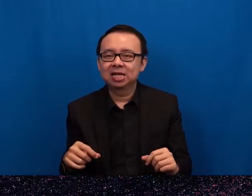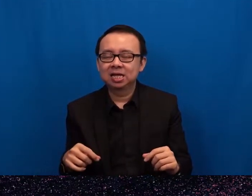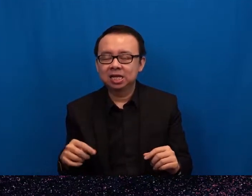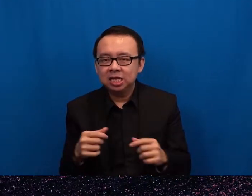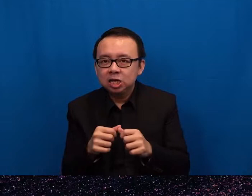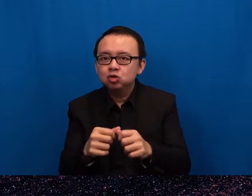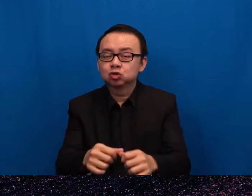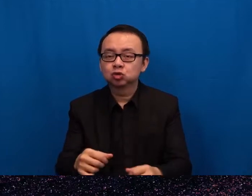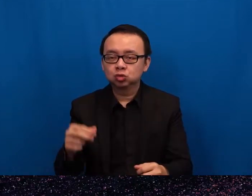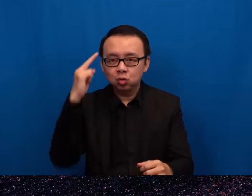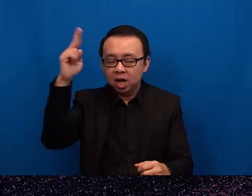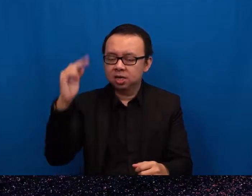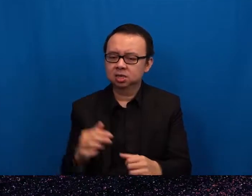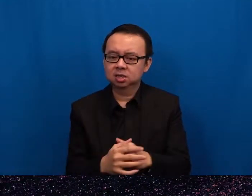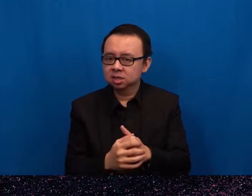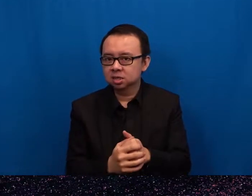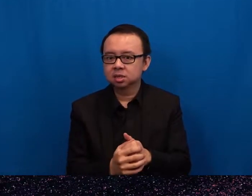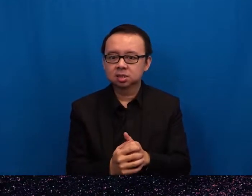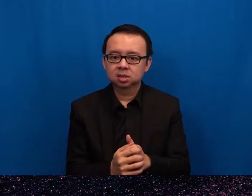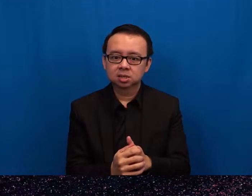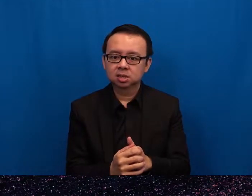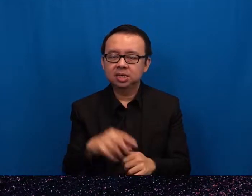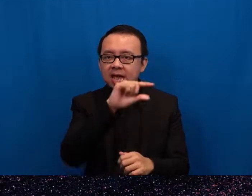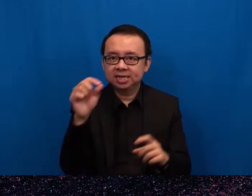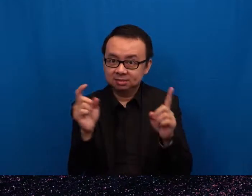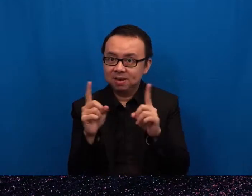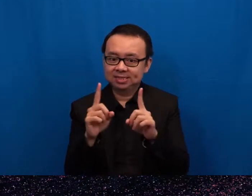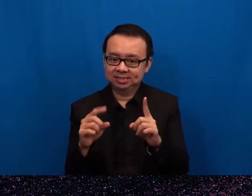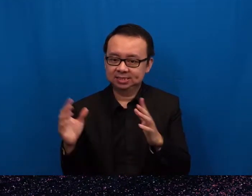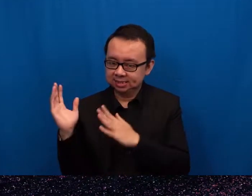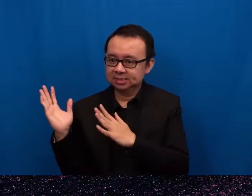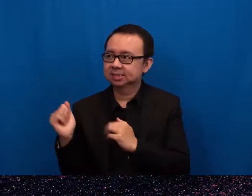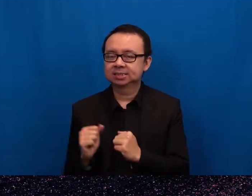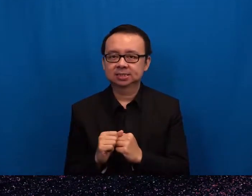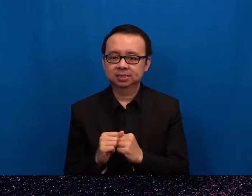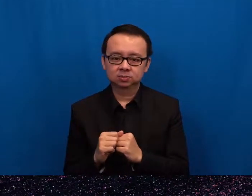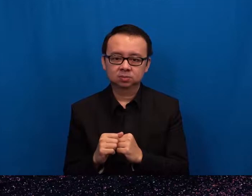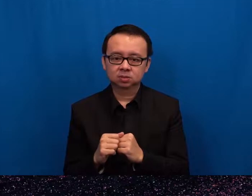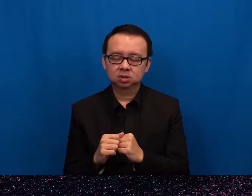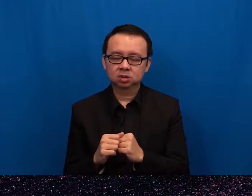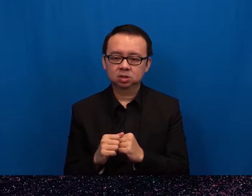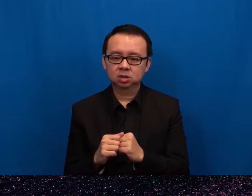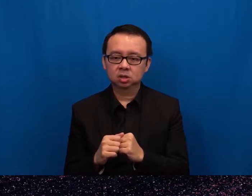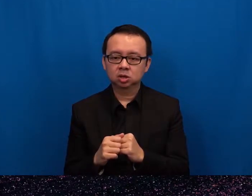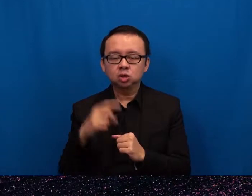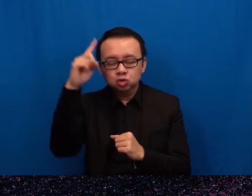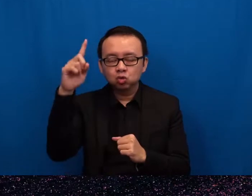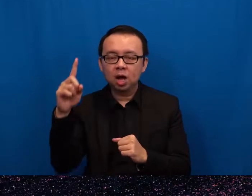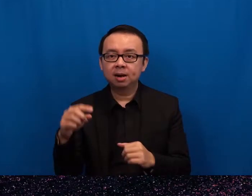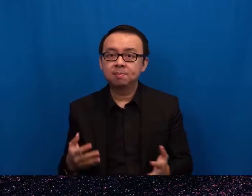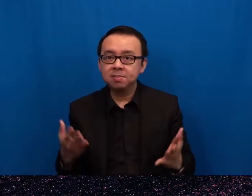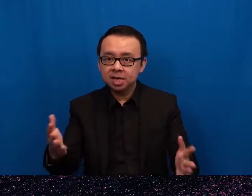terakhir, ayat 11, oleh Paulus Allah mengadakan mujizat-mujizat yang luar biasa. Bukan untuk mengeluhkan hambanya, tapi untuk